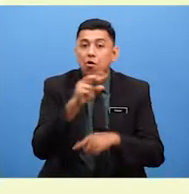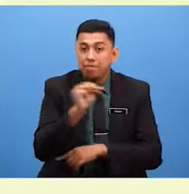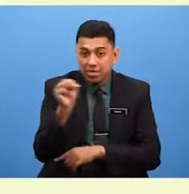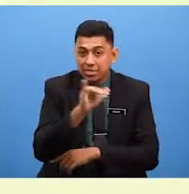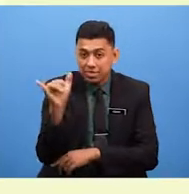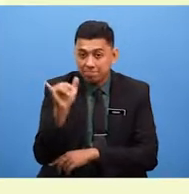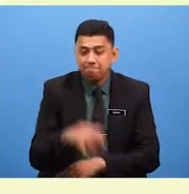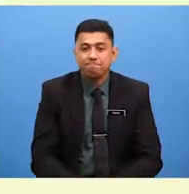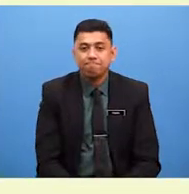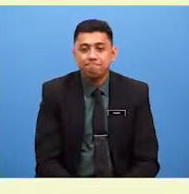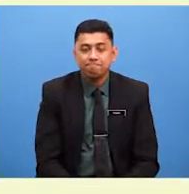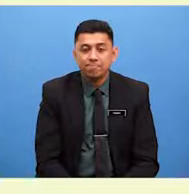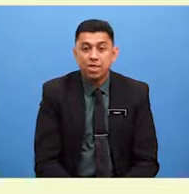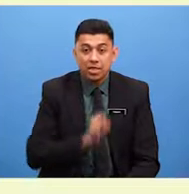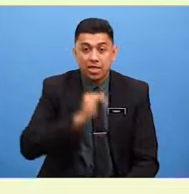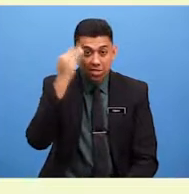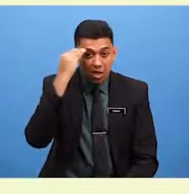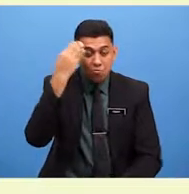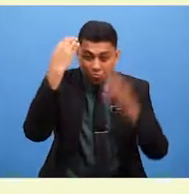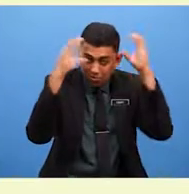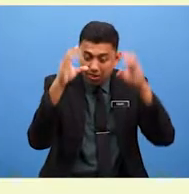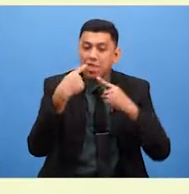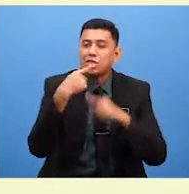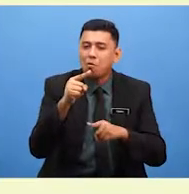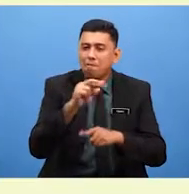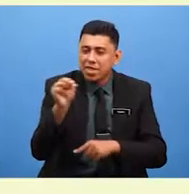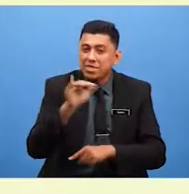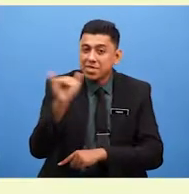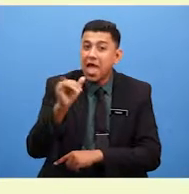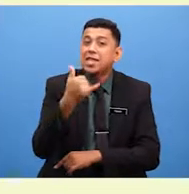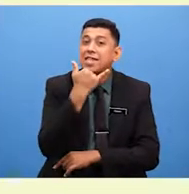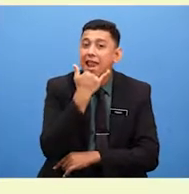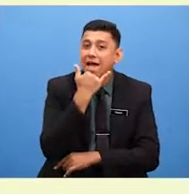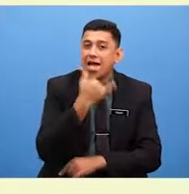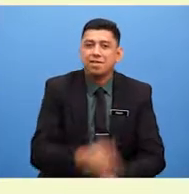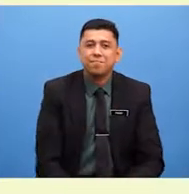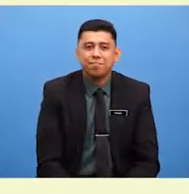Jawapannya... Saya tahu, cikgu. Jawapannya salah.